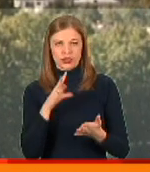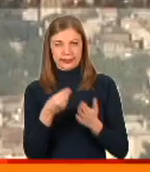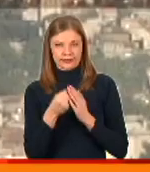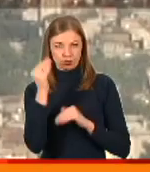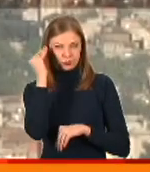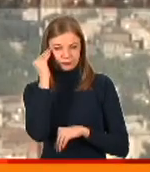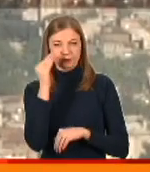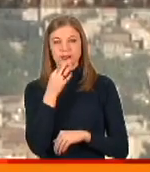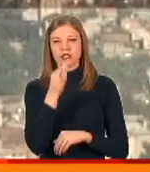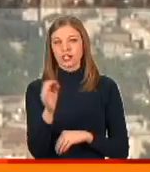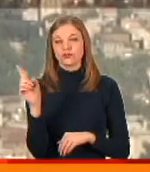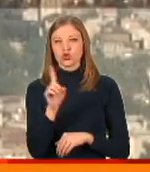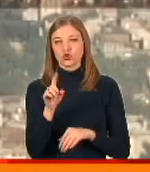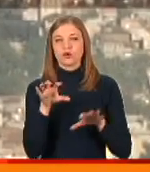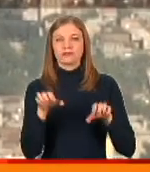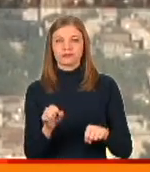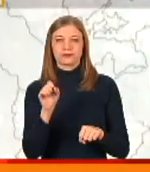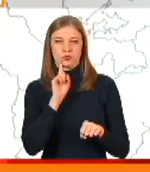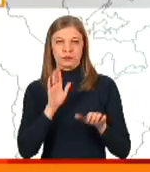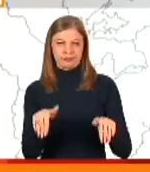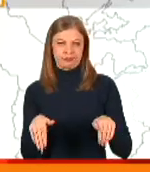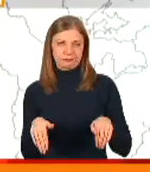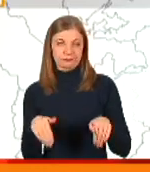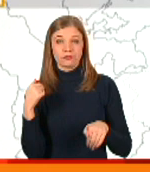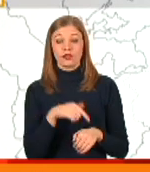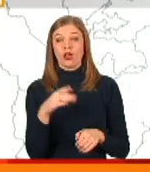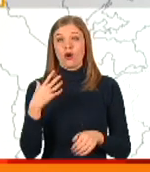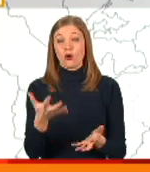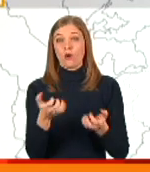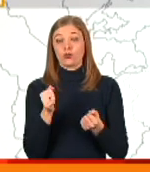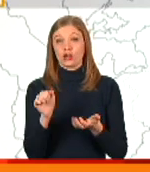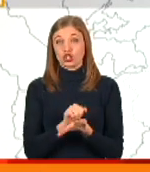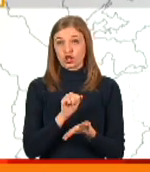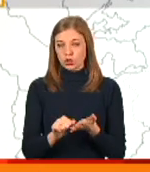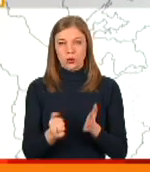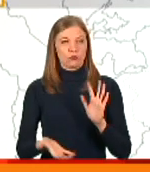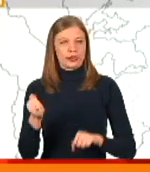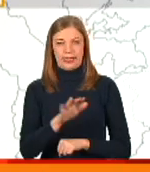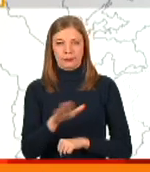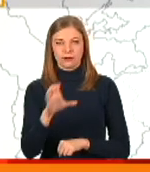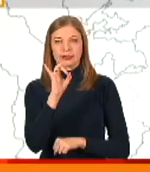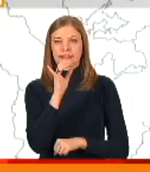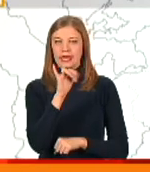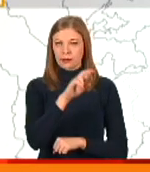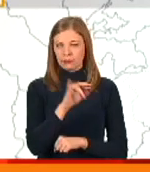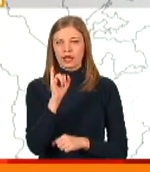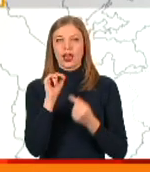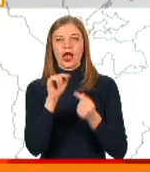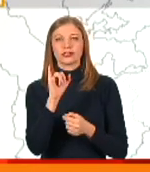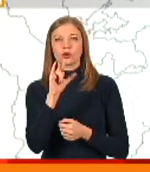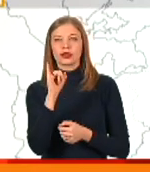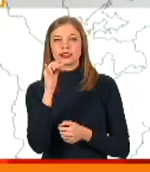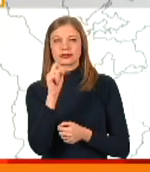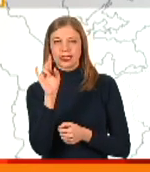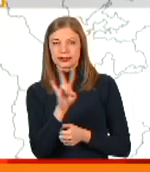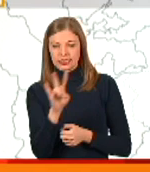точку зору, зазначивши, що посідає вичікувальну позицію. Одержання Томосу не підтримала сербська, а також антіохійська